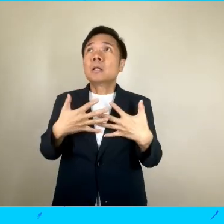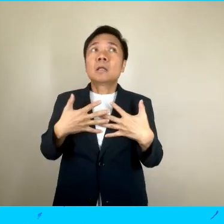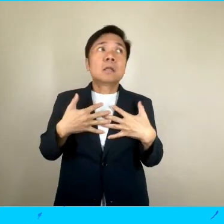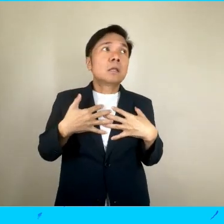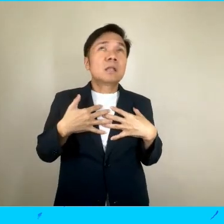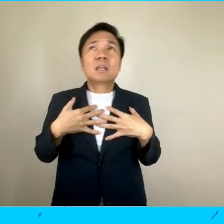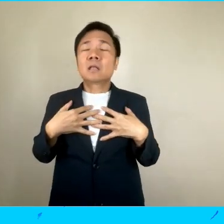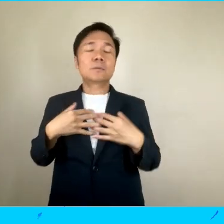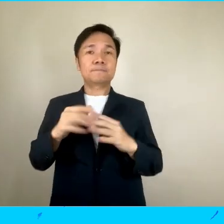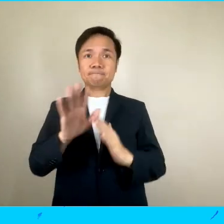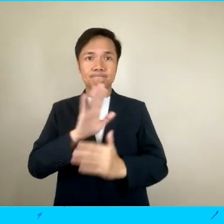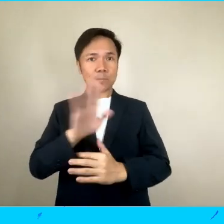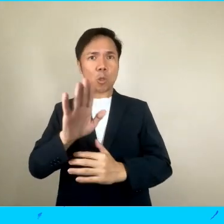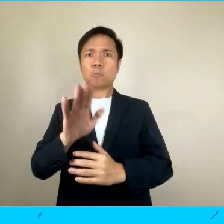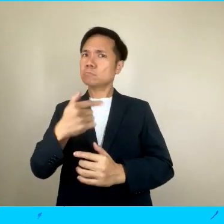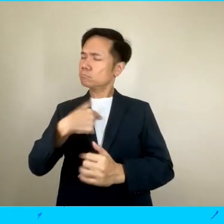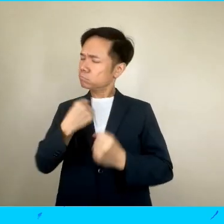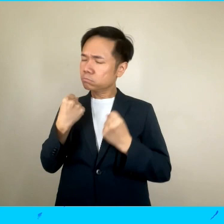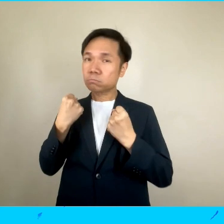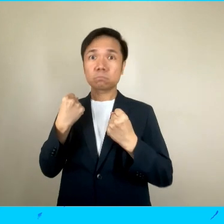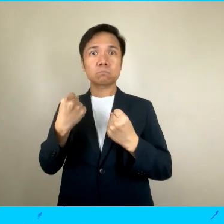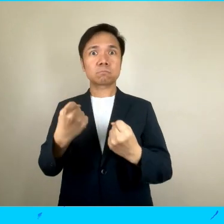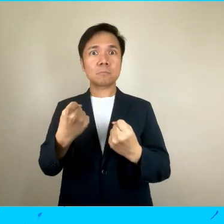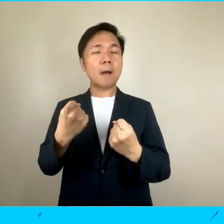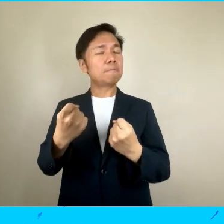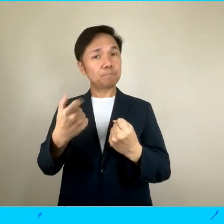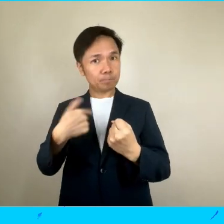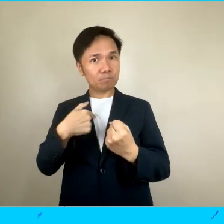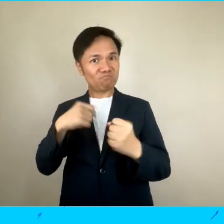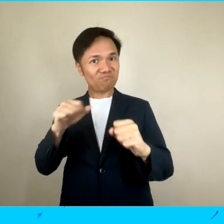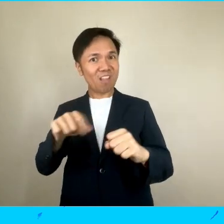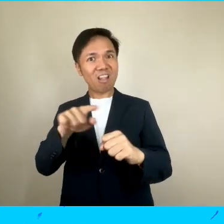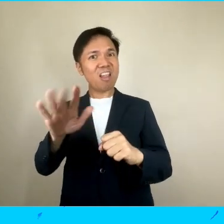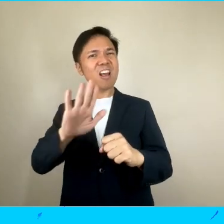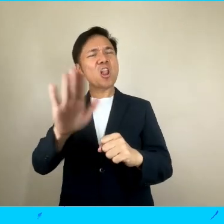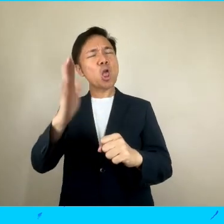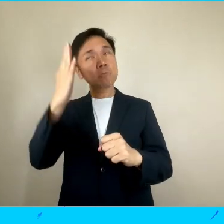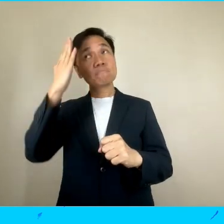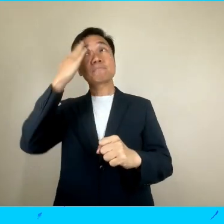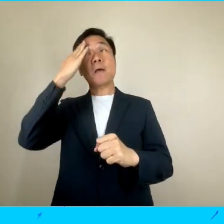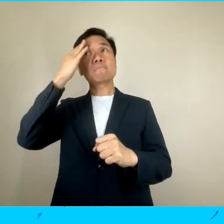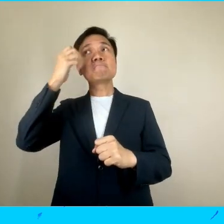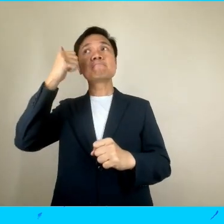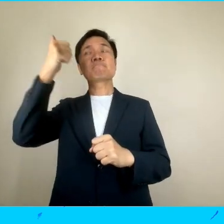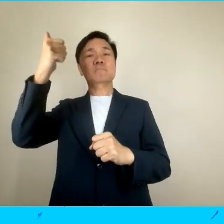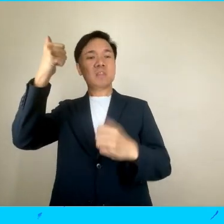est délicat, et donc aussi les sens, et donc de